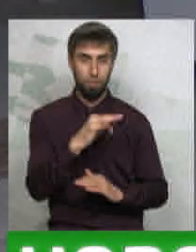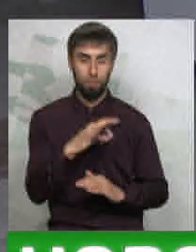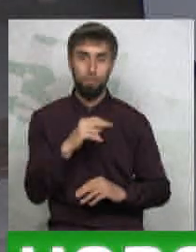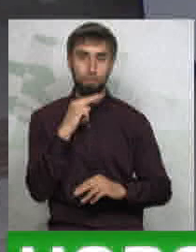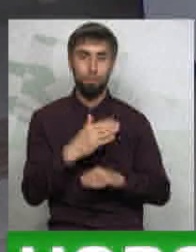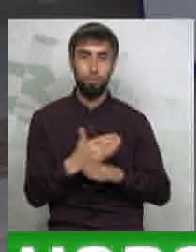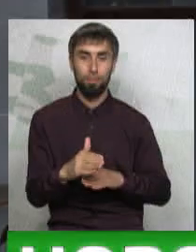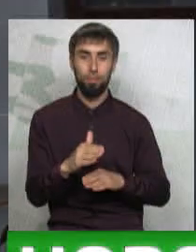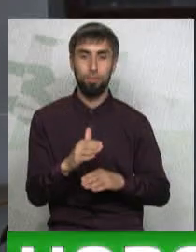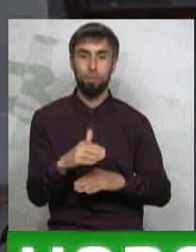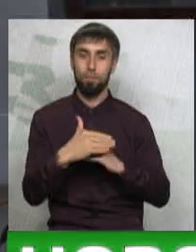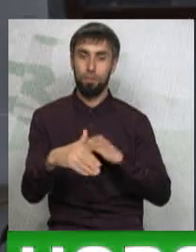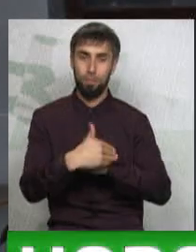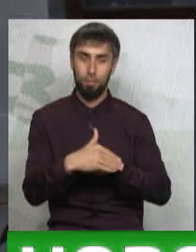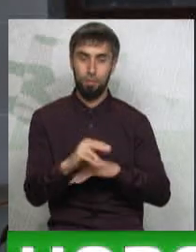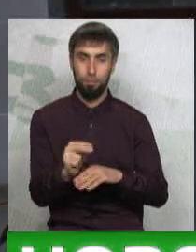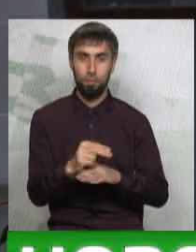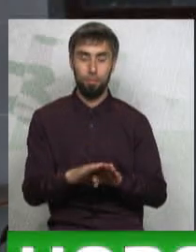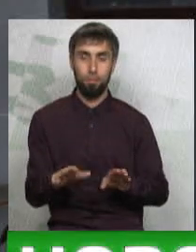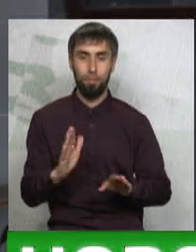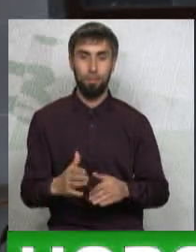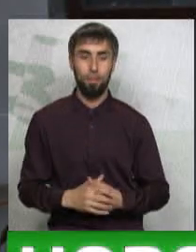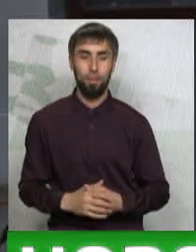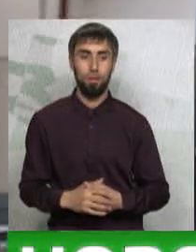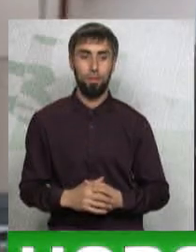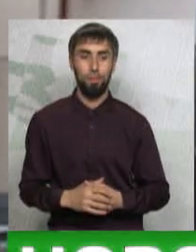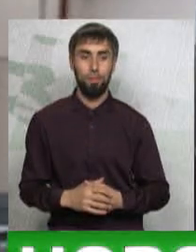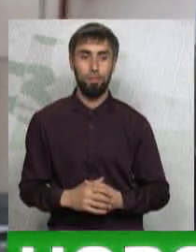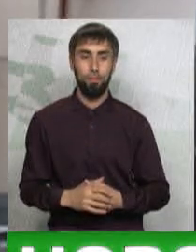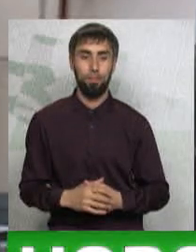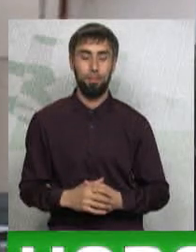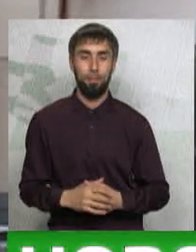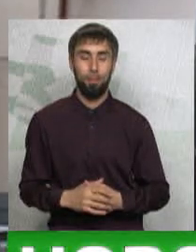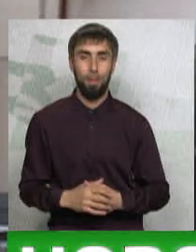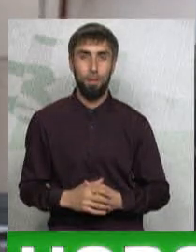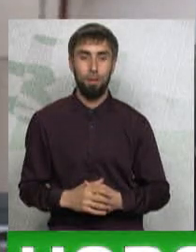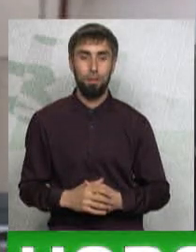внимание уделят благоустройству территории учебного учреждения. Хавагагиева Магомед Доскеев, Новости 24.